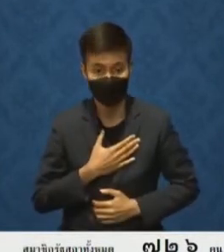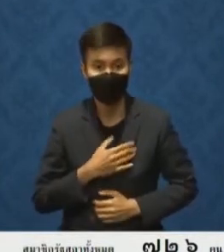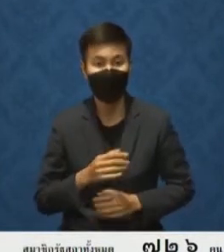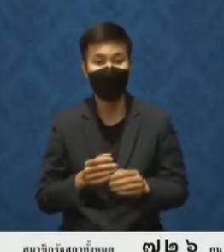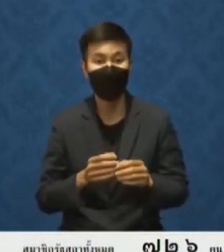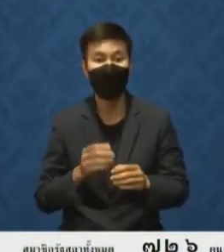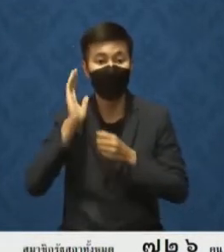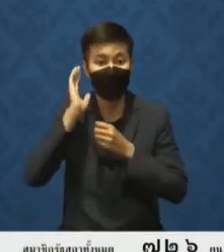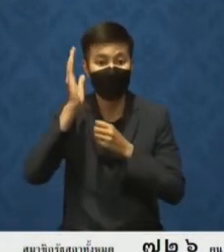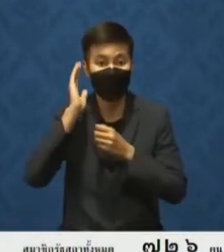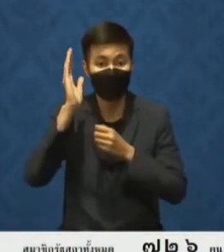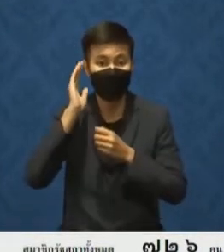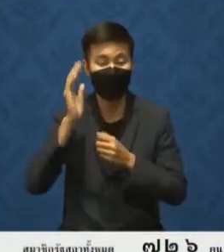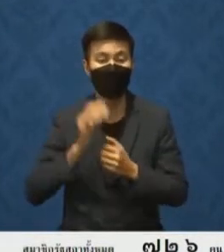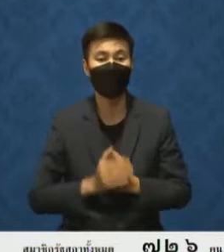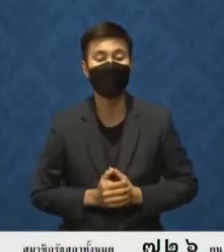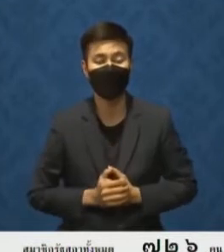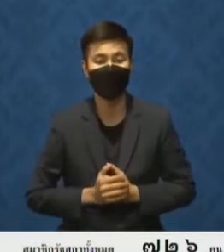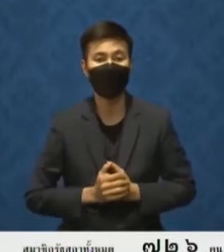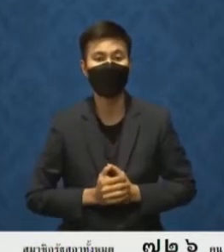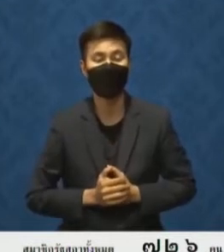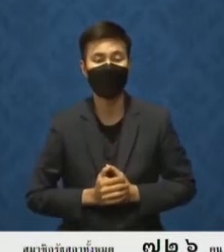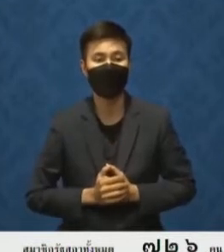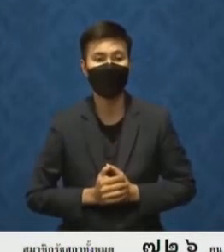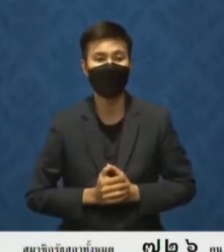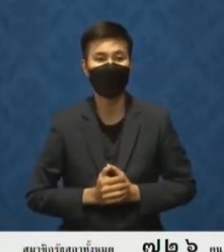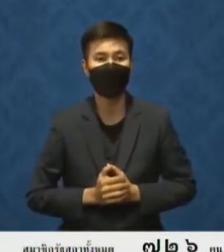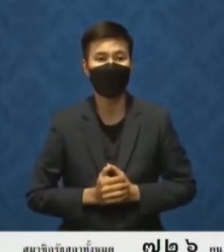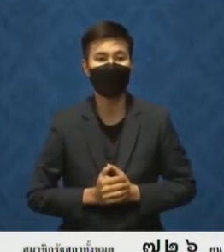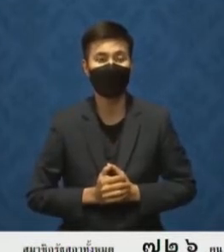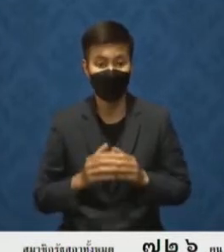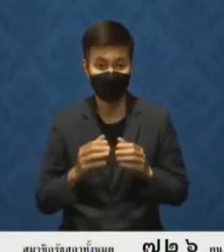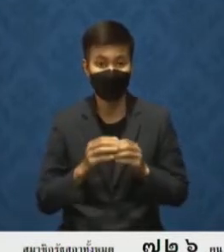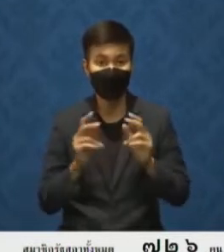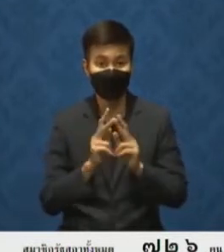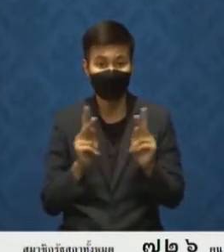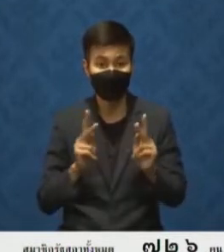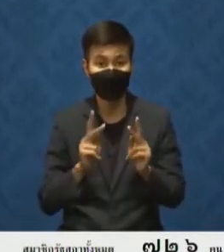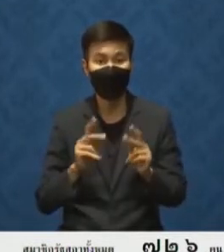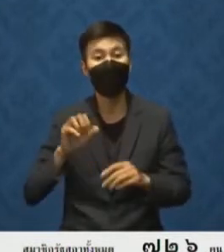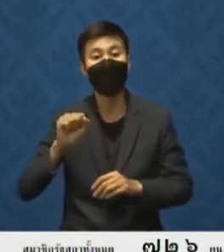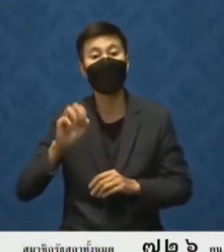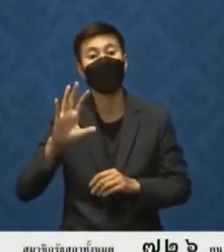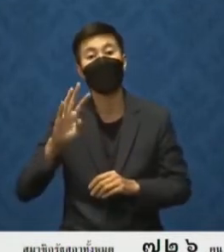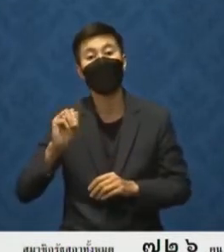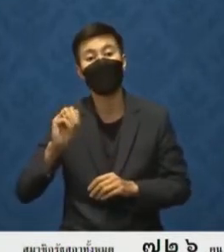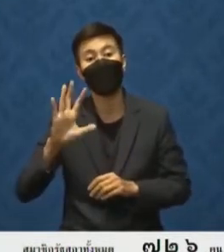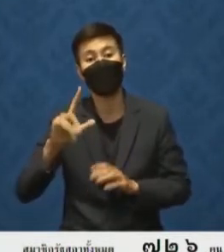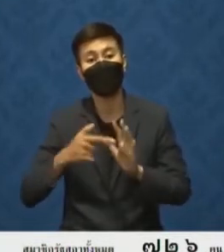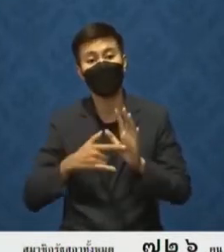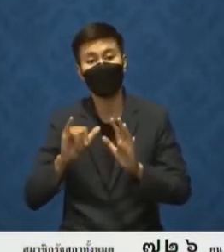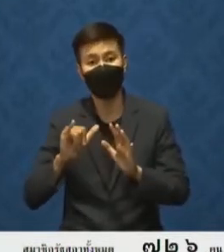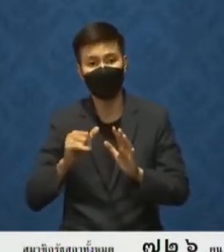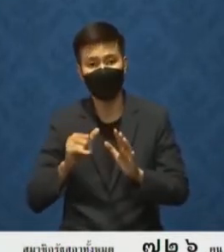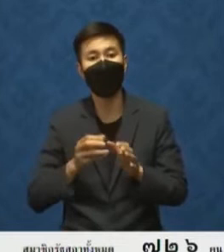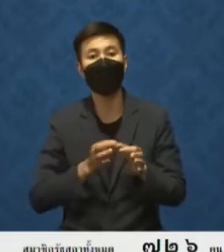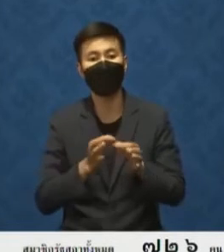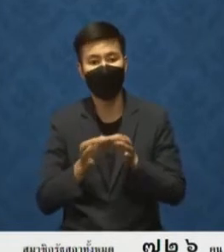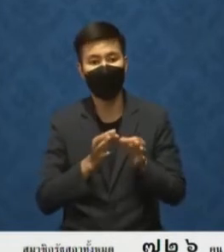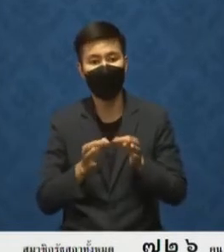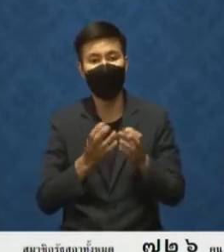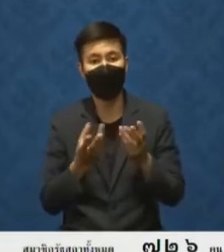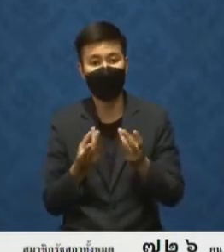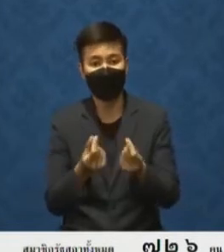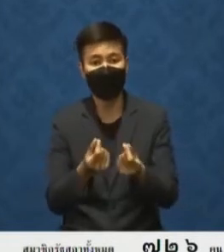นหกการนะครับซึ่งในตบถดไปทกำรappelleทการทสมชัยจะชิตแมรายระเอียจ pad perceptions